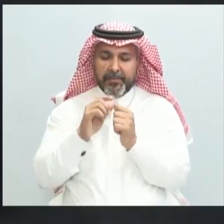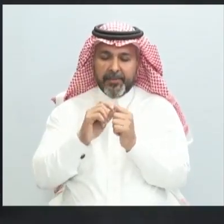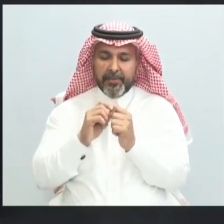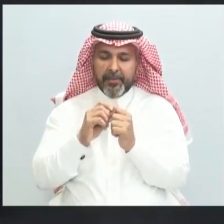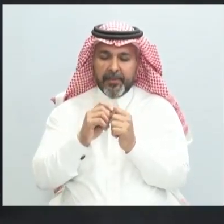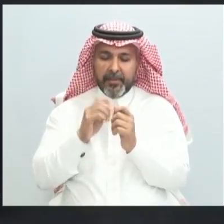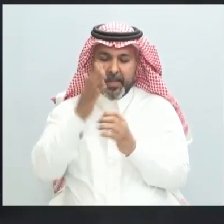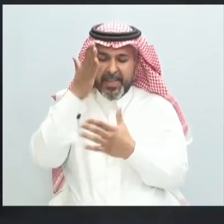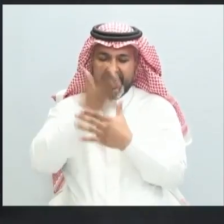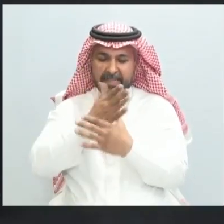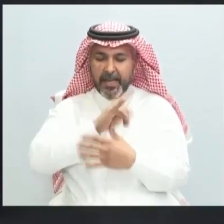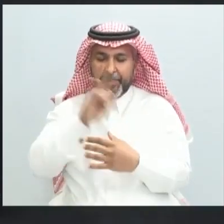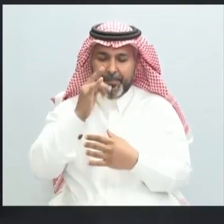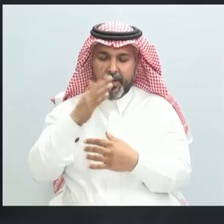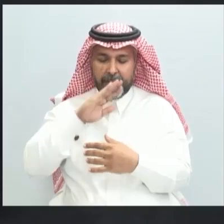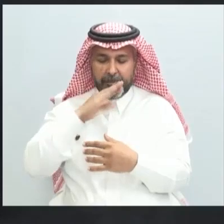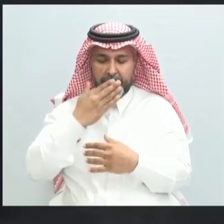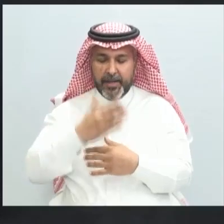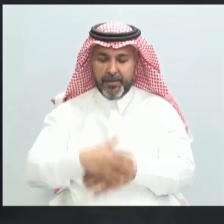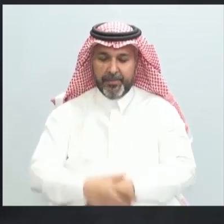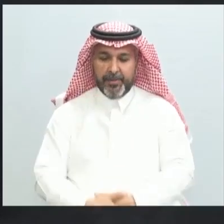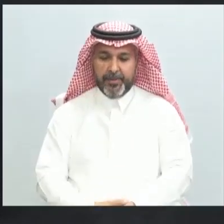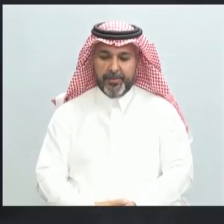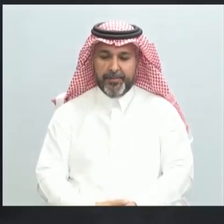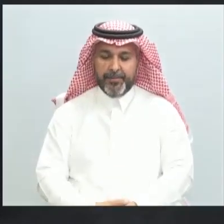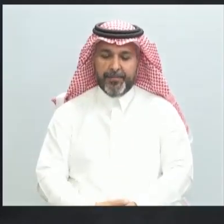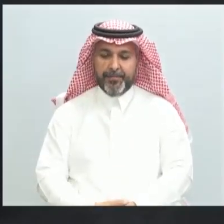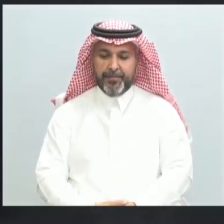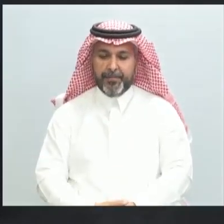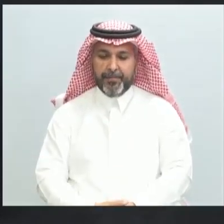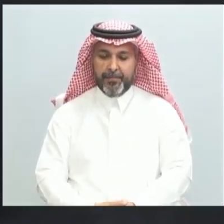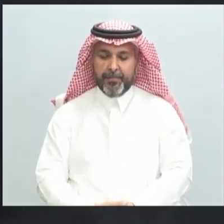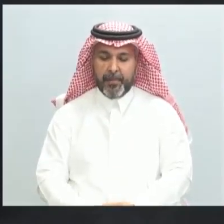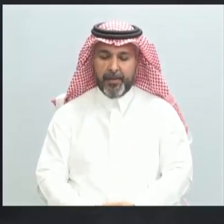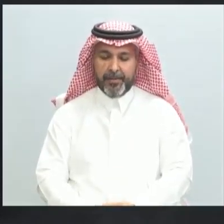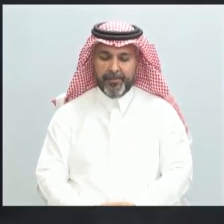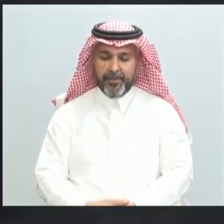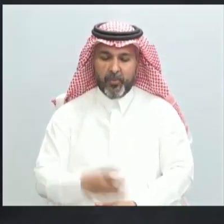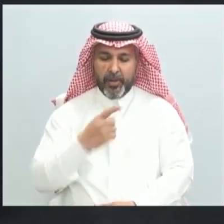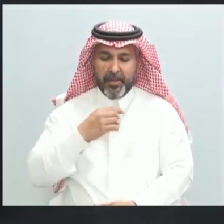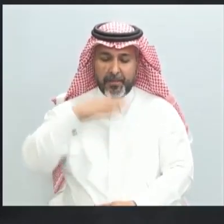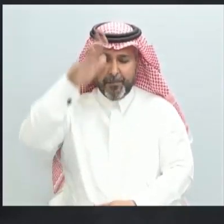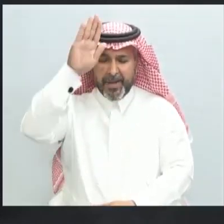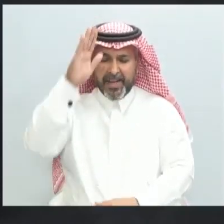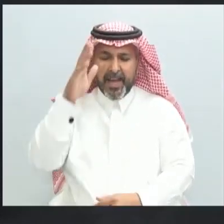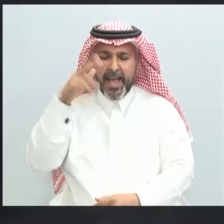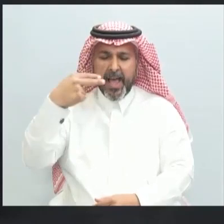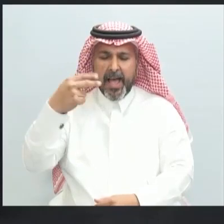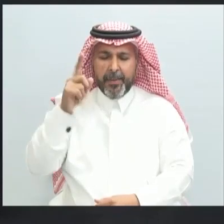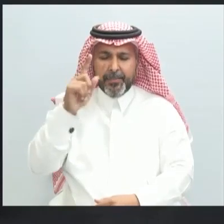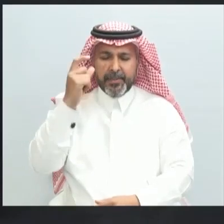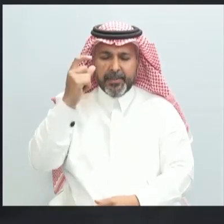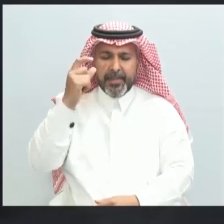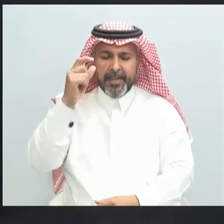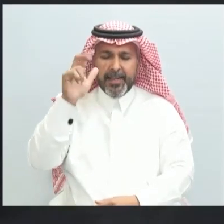في تحقيق هام الرموز الوطن من الذي اسهم في تحقيقها الملك عبد العزيز رحمه الله من اسهم في